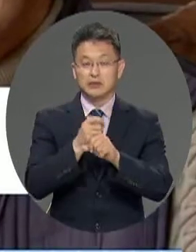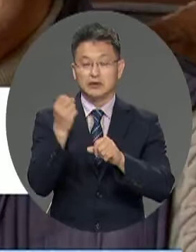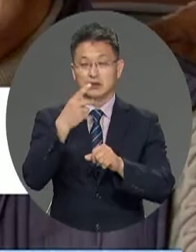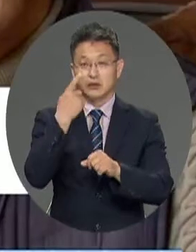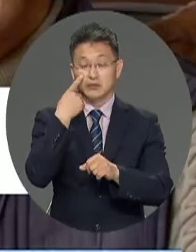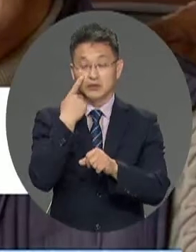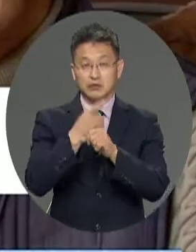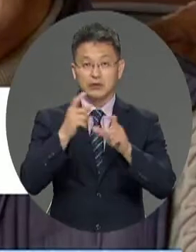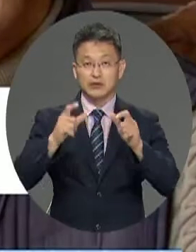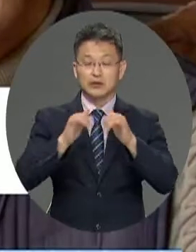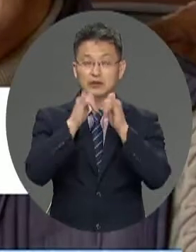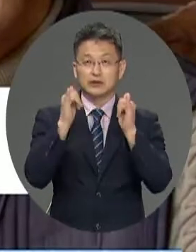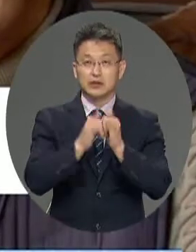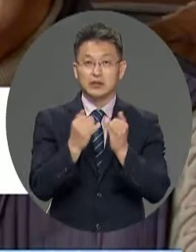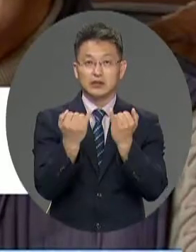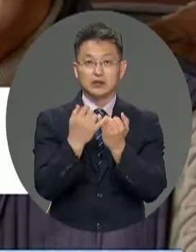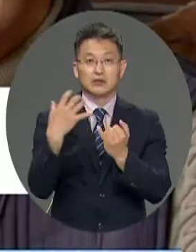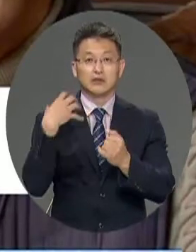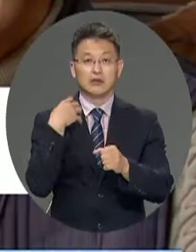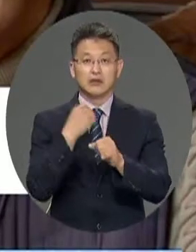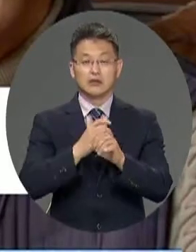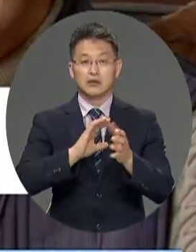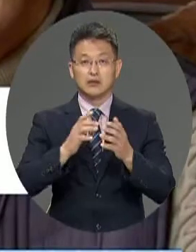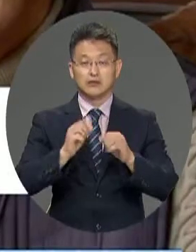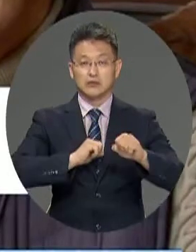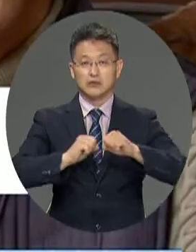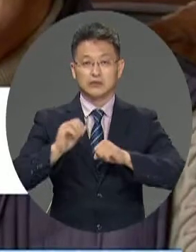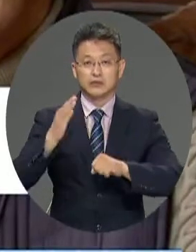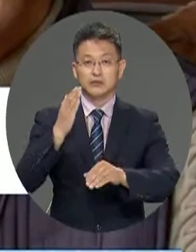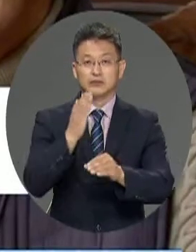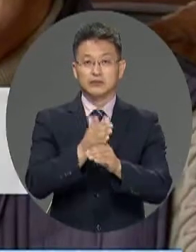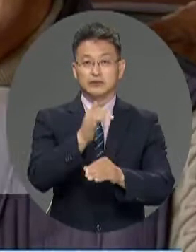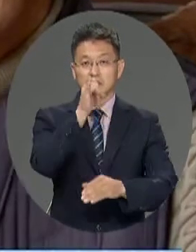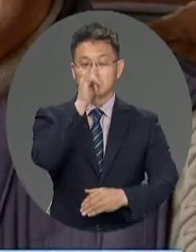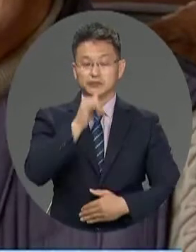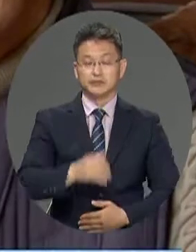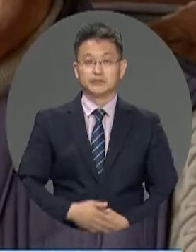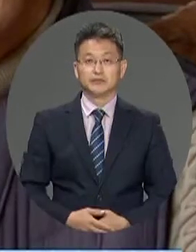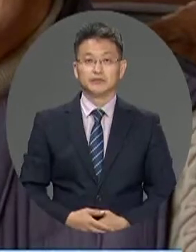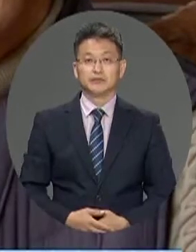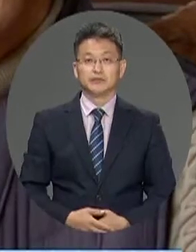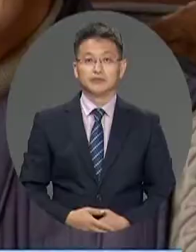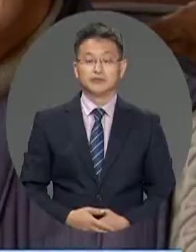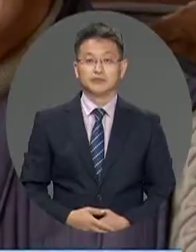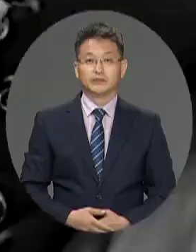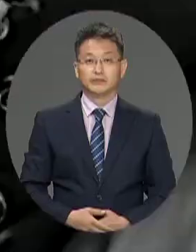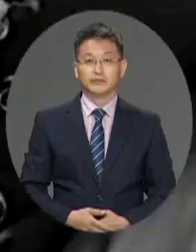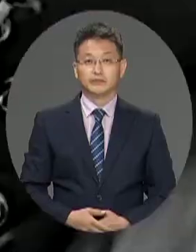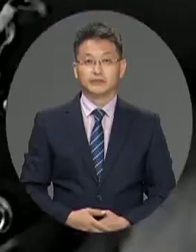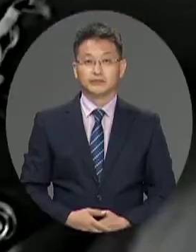지역 사회 여성의 역할에 대한 논의도 활발해지고 있습니다 정영민 기자입니다